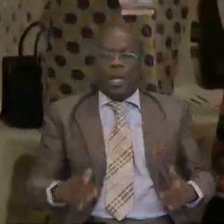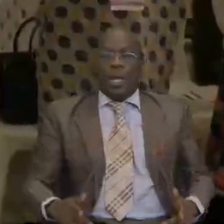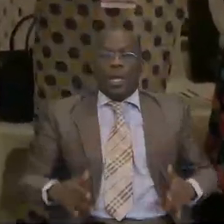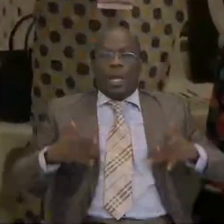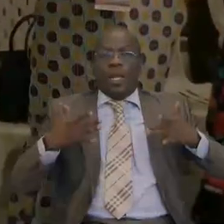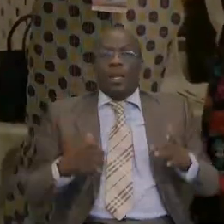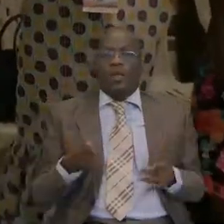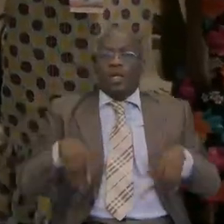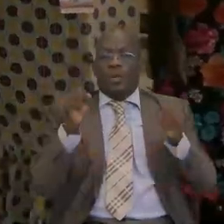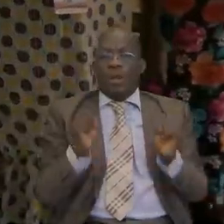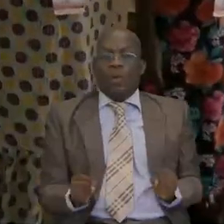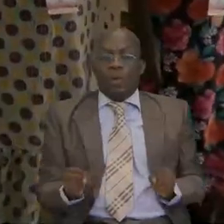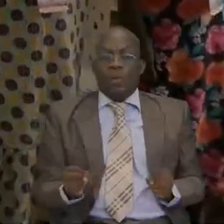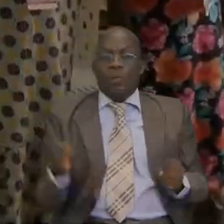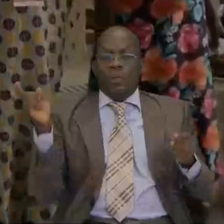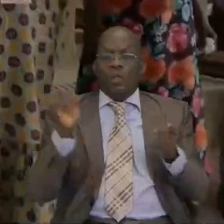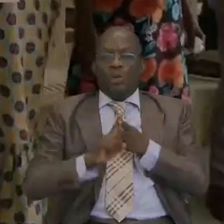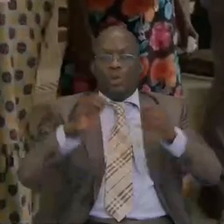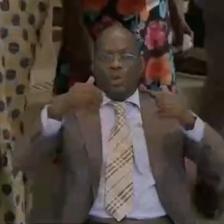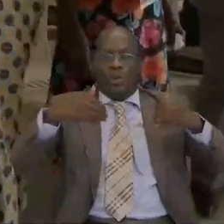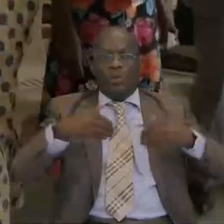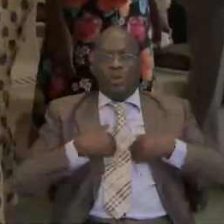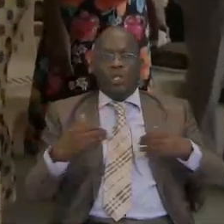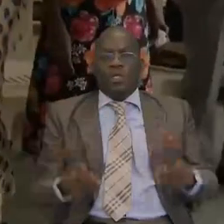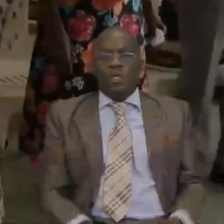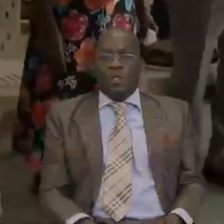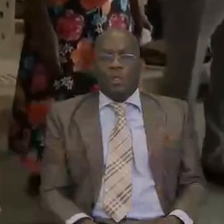vie, la puissance pour